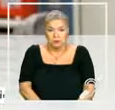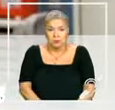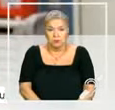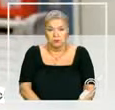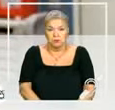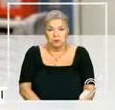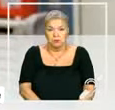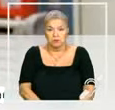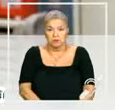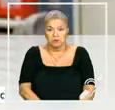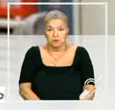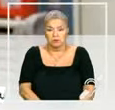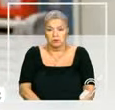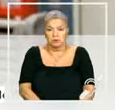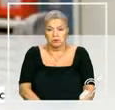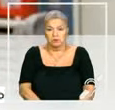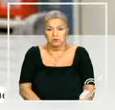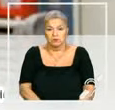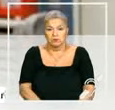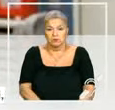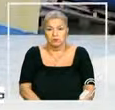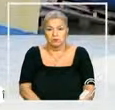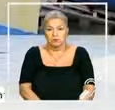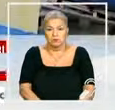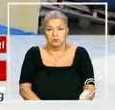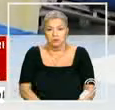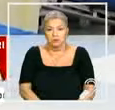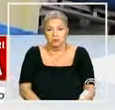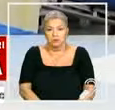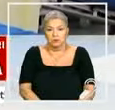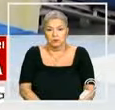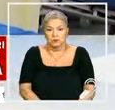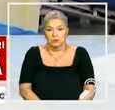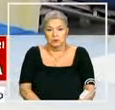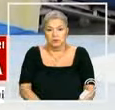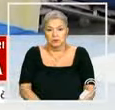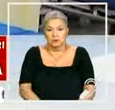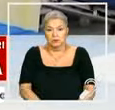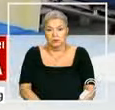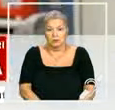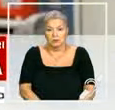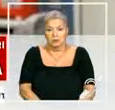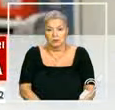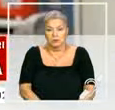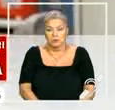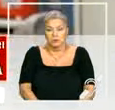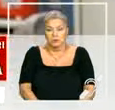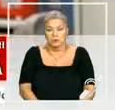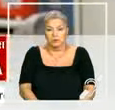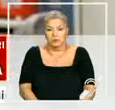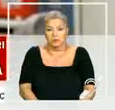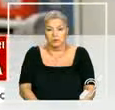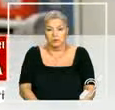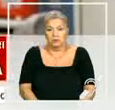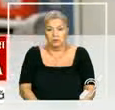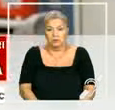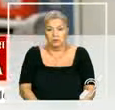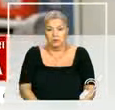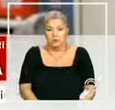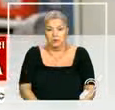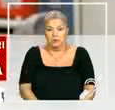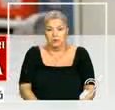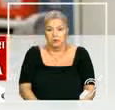schade beperkt, maar ze zijn wel nog in kritische toestand. Daarmee kent de prognose is ook een veel betere outcome dan